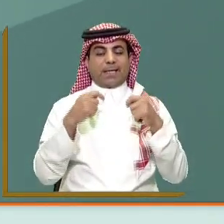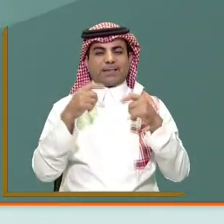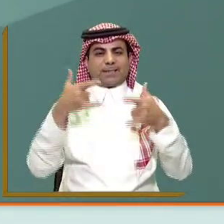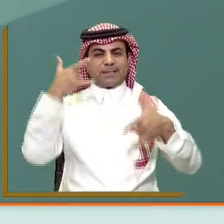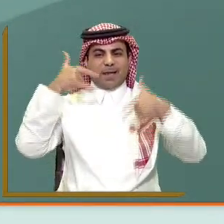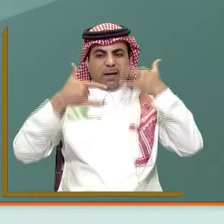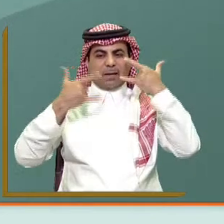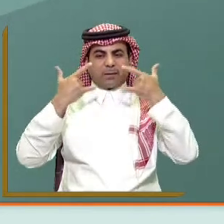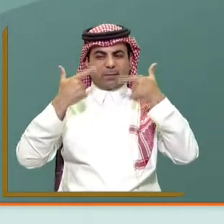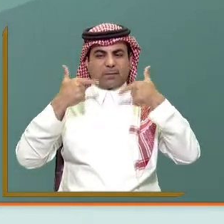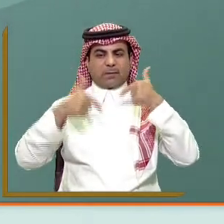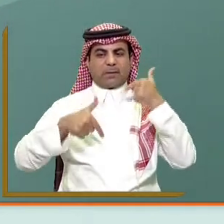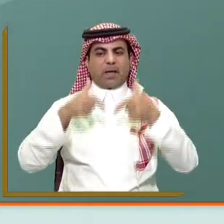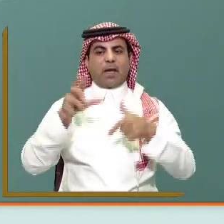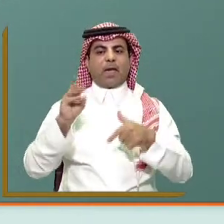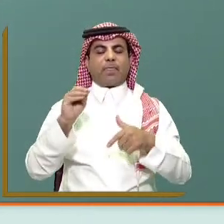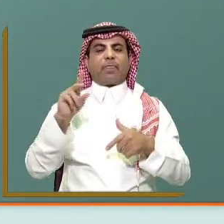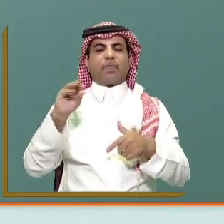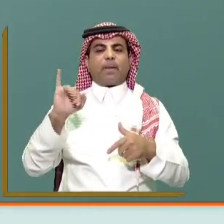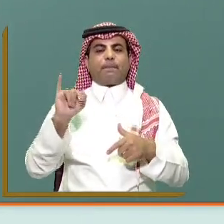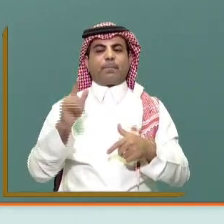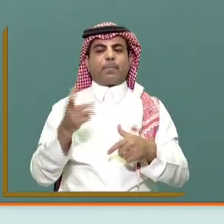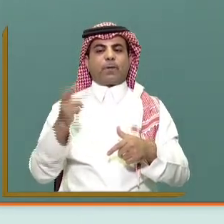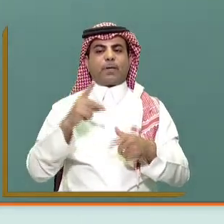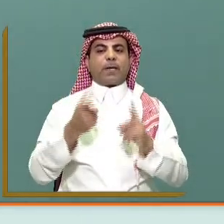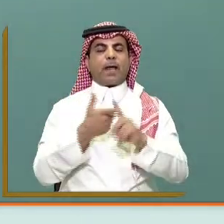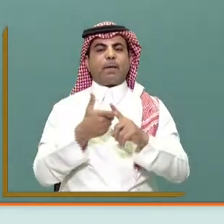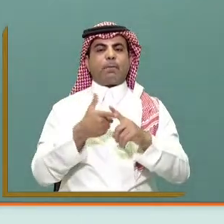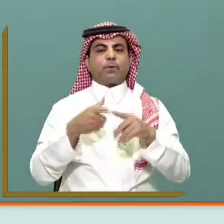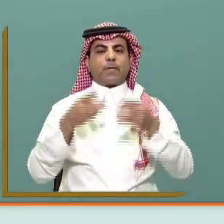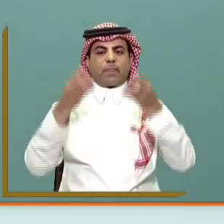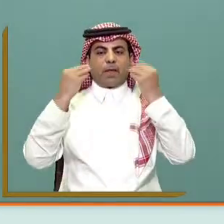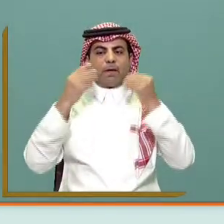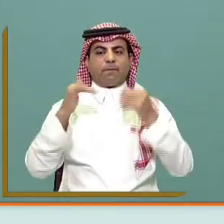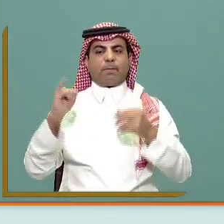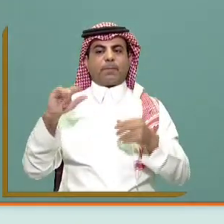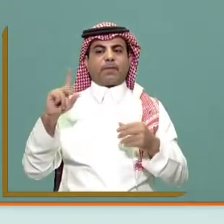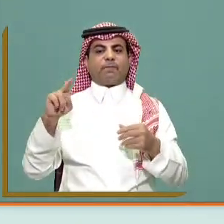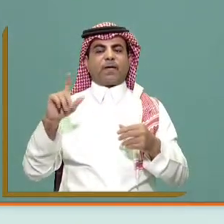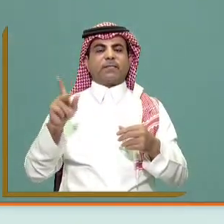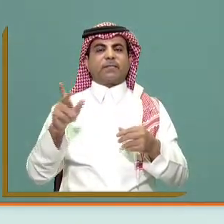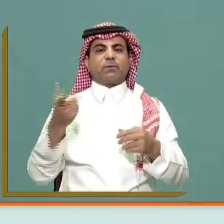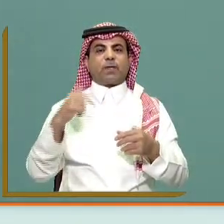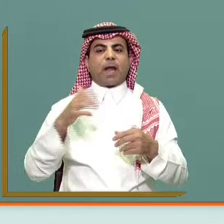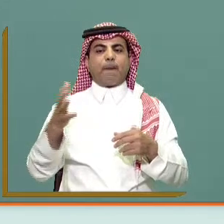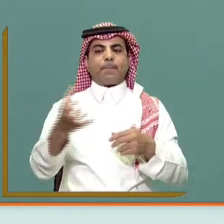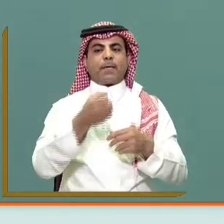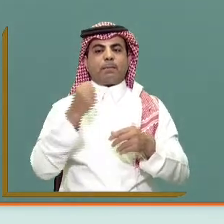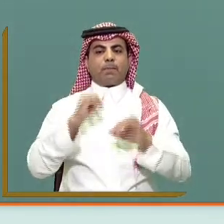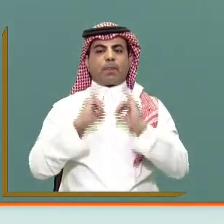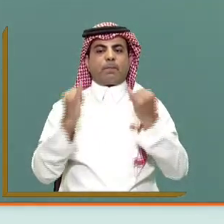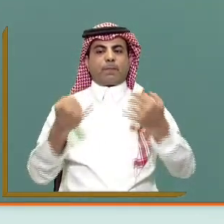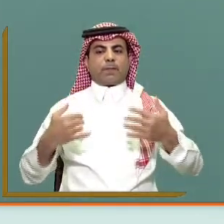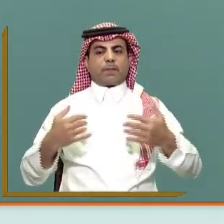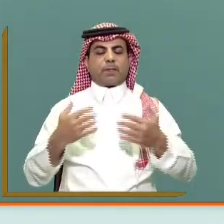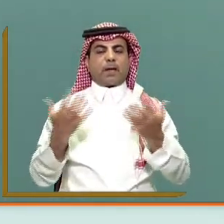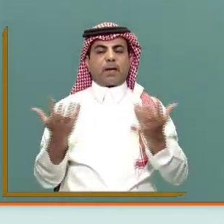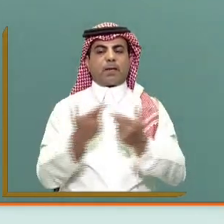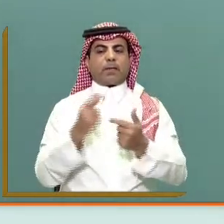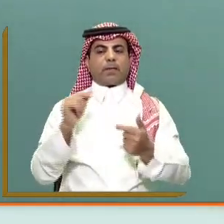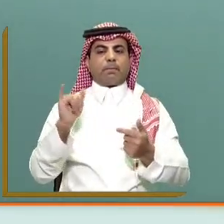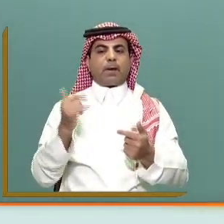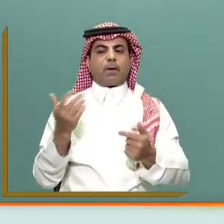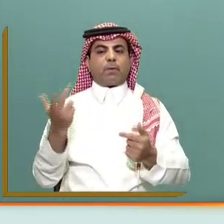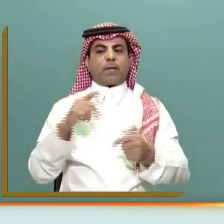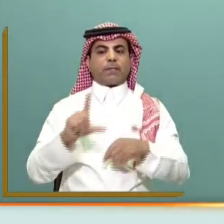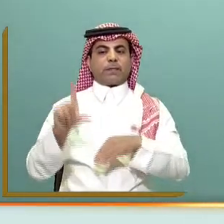المعلومات المهندس هيثم العهلي ونائب وزير الثقافة حامد بن فايز والأمين العام لمنظمة التعاون الرقمي ديما اليحيى